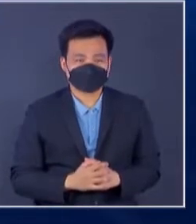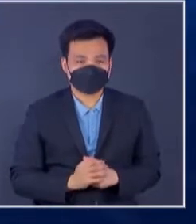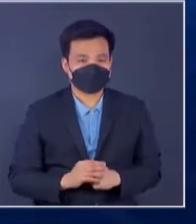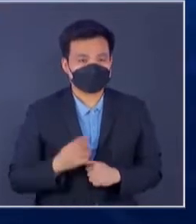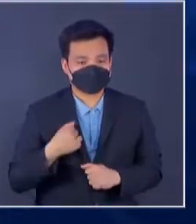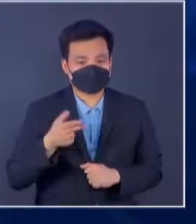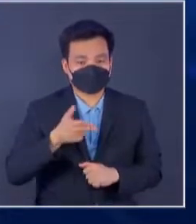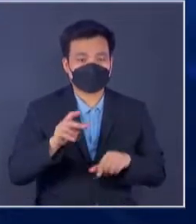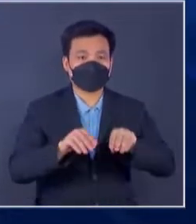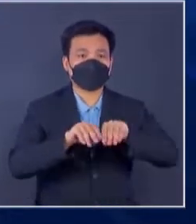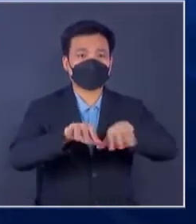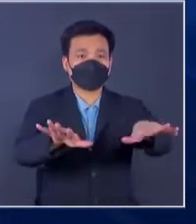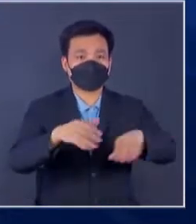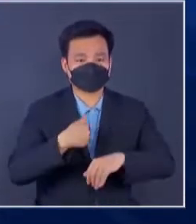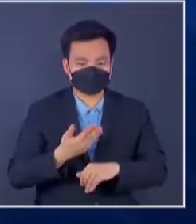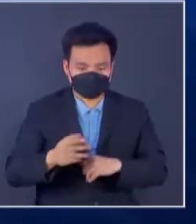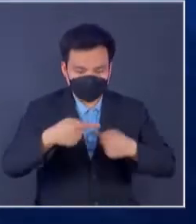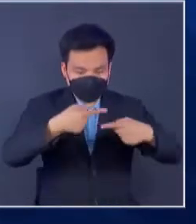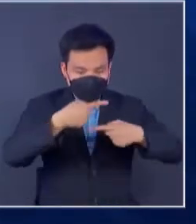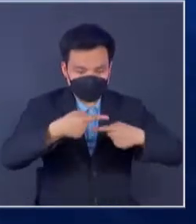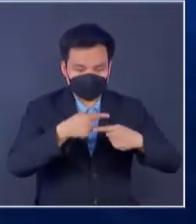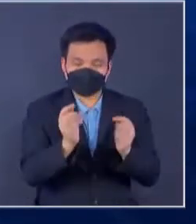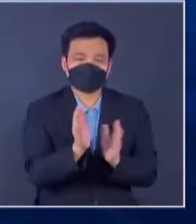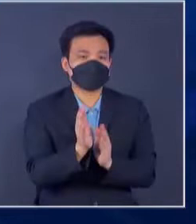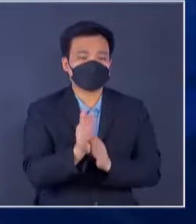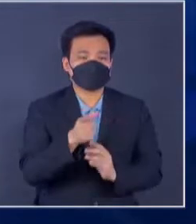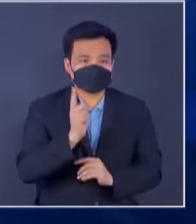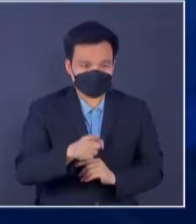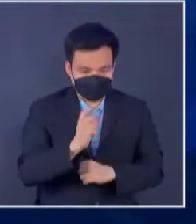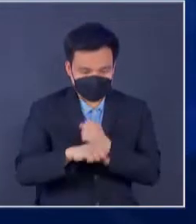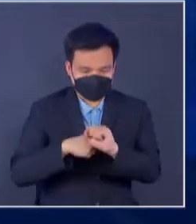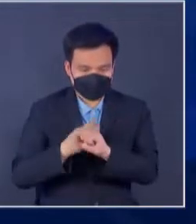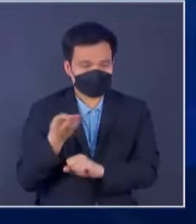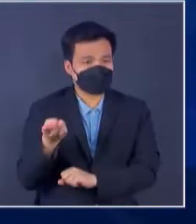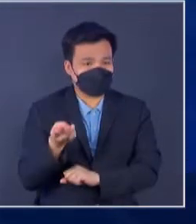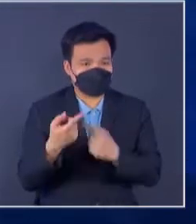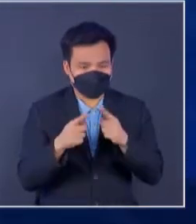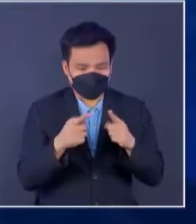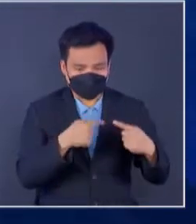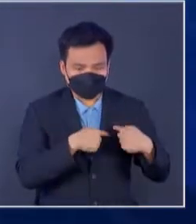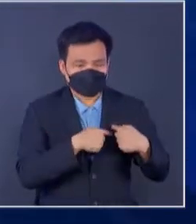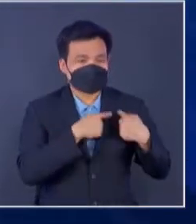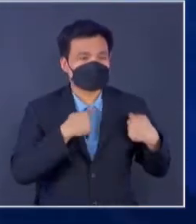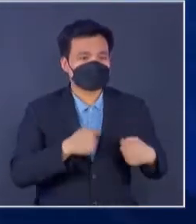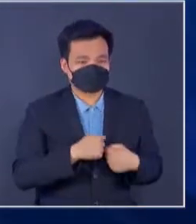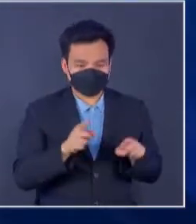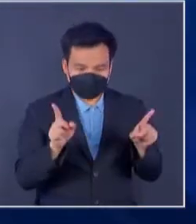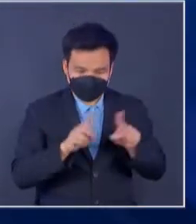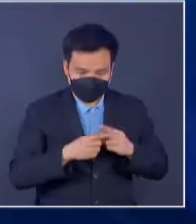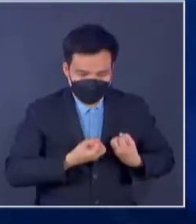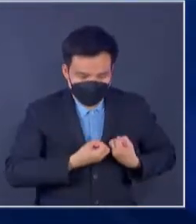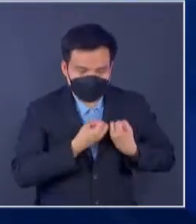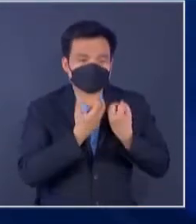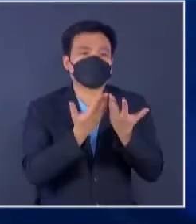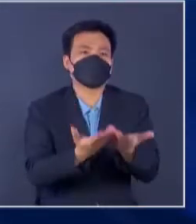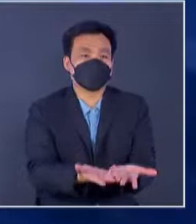โลกออนไลน์คนก็ไปแสดงความคิดความเห็นแล้วก็ชื่นชมกันเยอะเด็กตัวนิดเดียวครับแต่ว่าด้วยจิตใจมีความเป็นจิตอาส